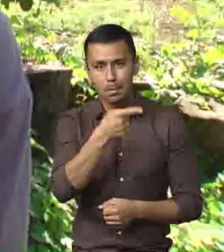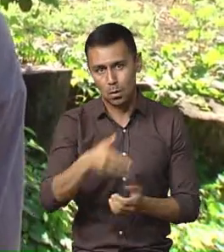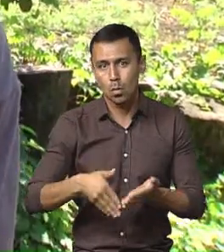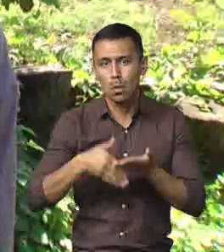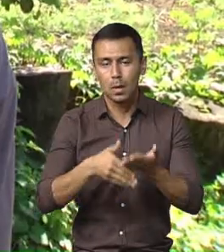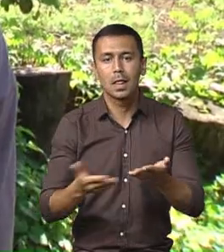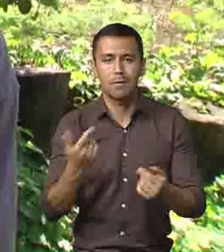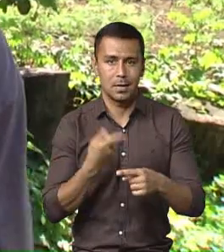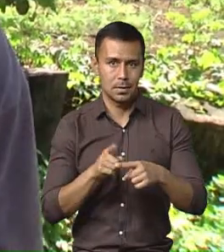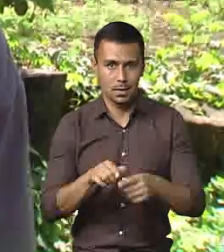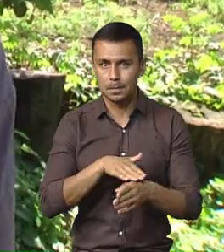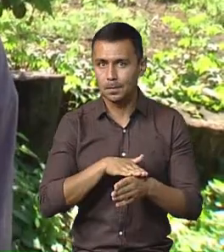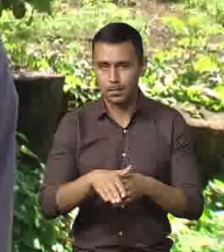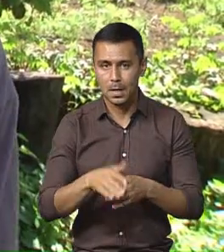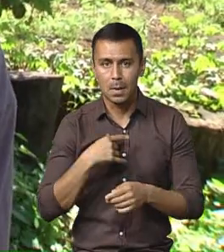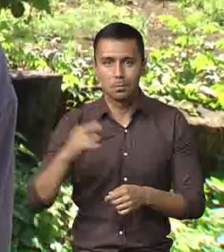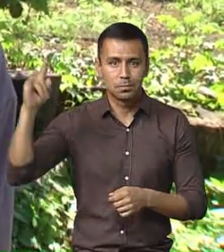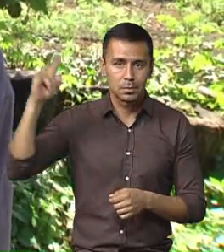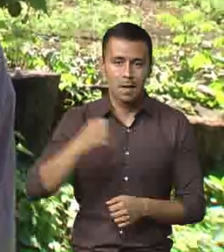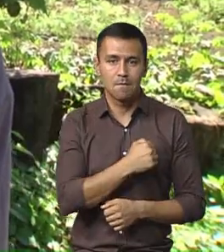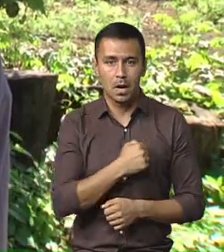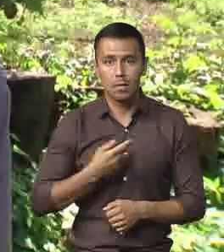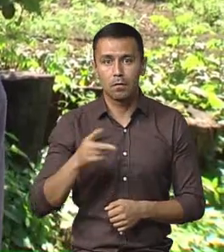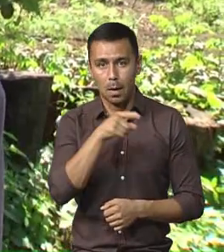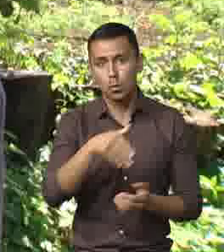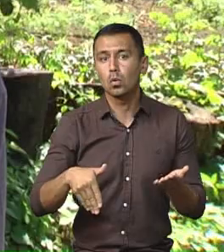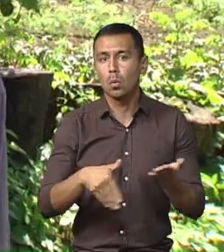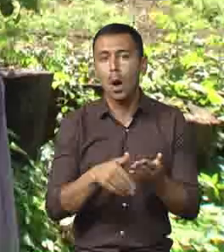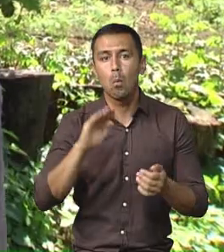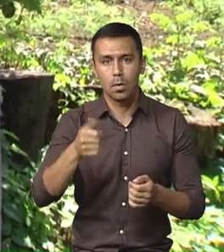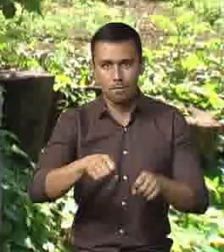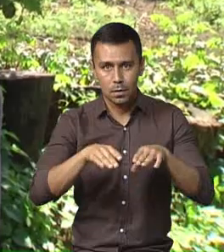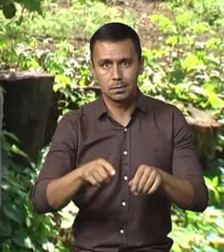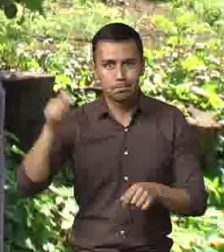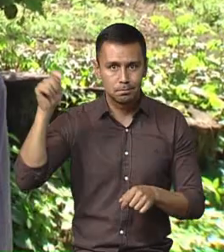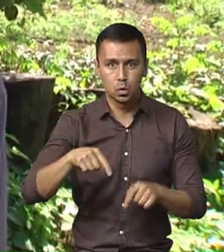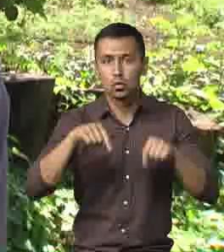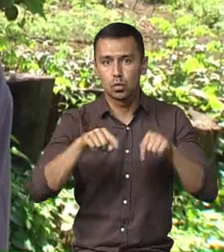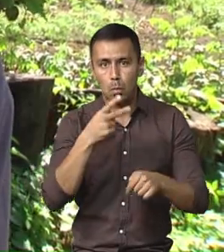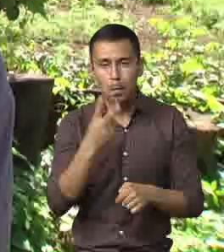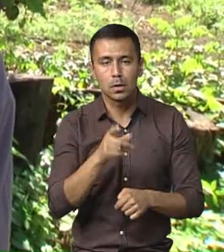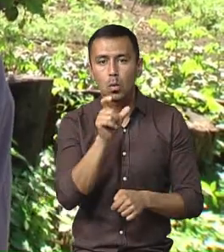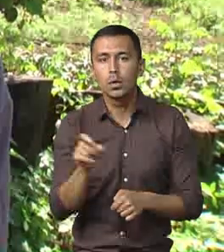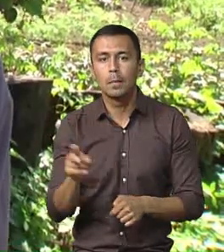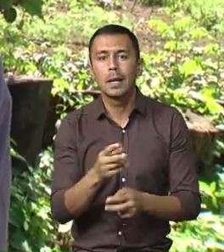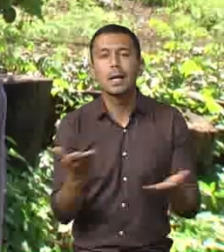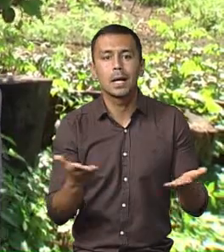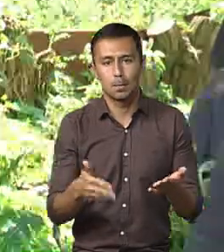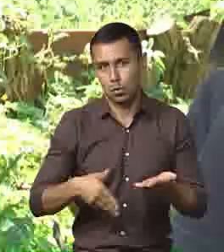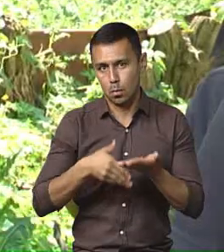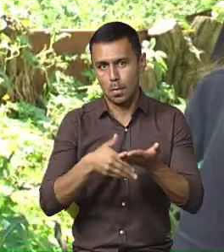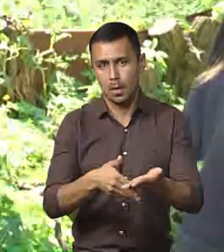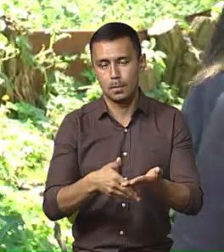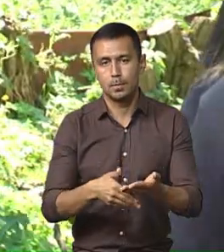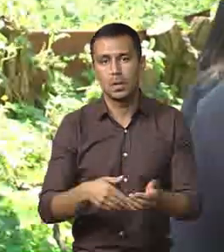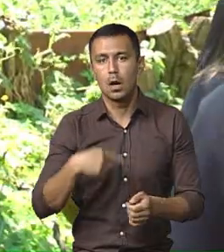допомогти. Давай це зробимо». Ми прилетіли з Варшави вдвох. Там допомагали, а потім вирішили їхати сюди, щоб побачити людей, яким допомагаємо.